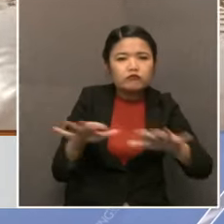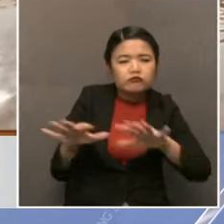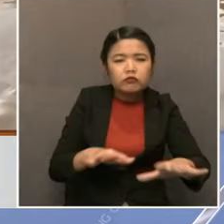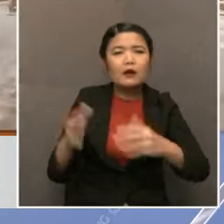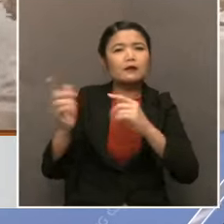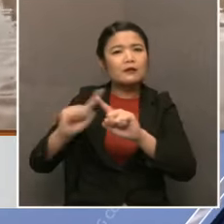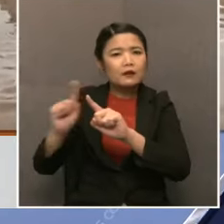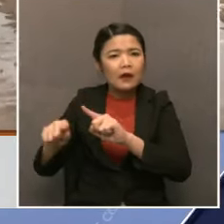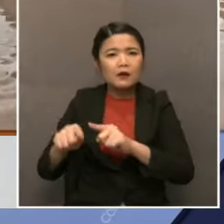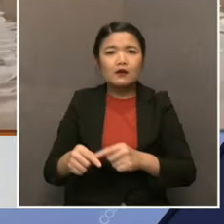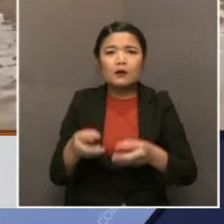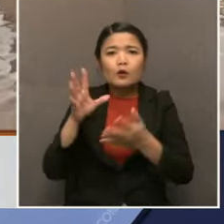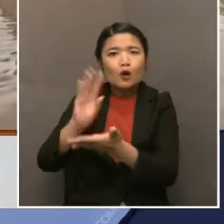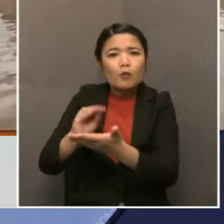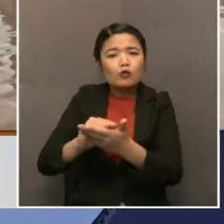แต่ๆ